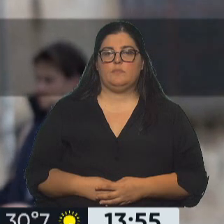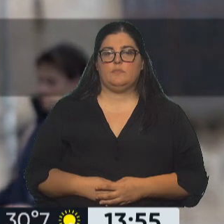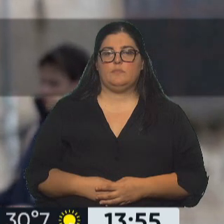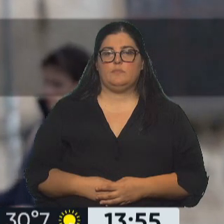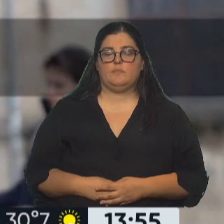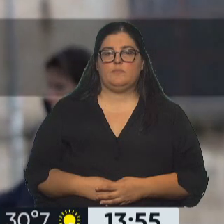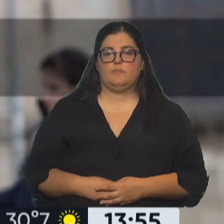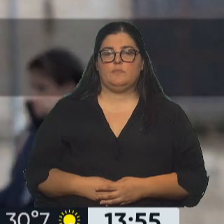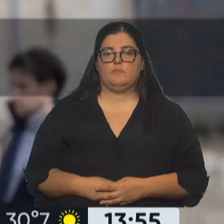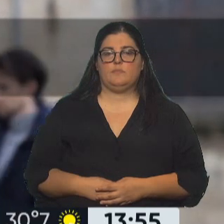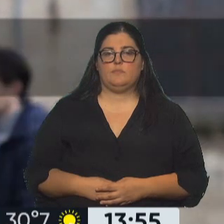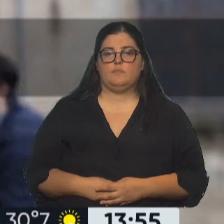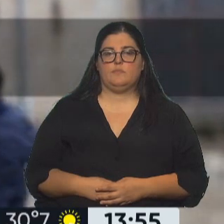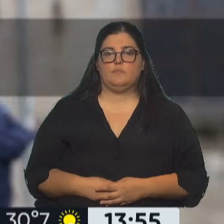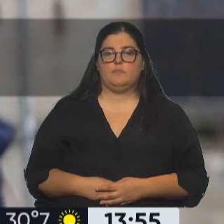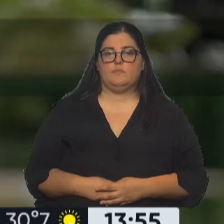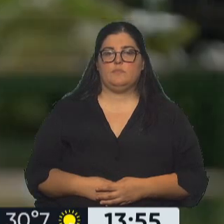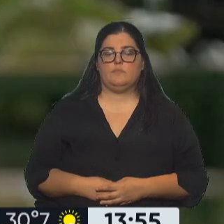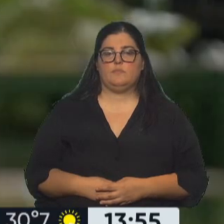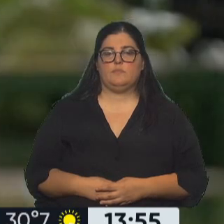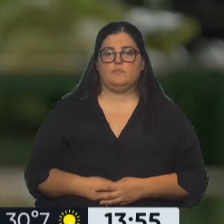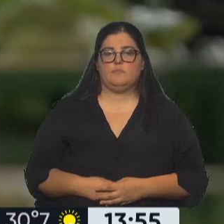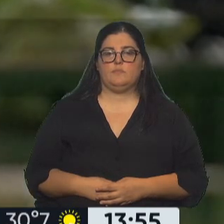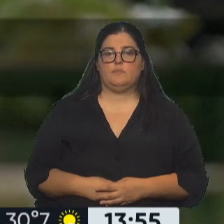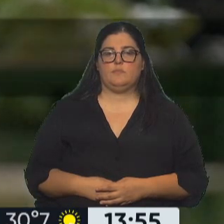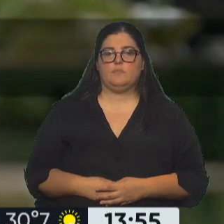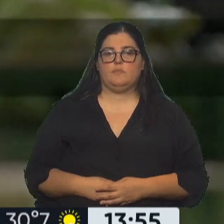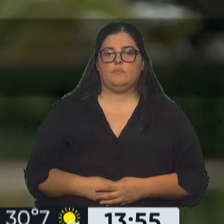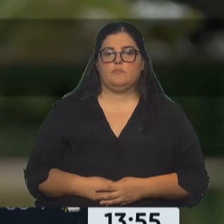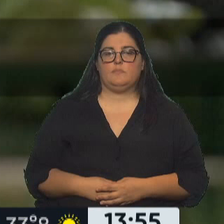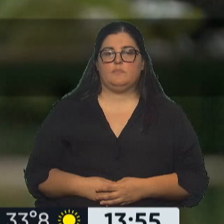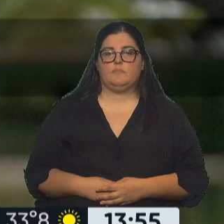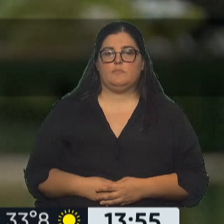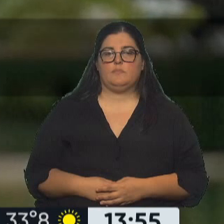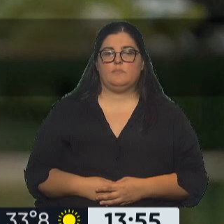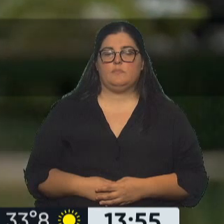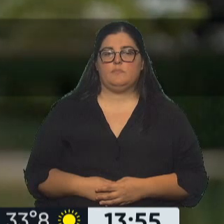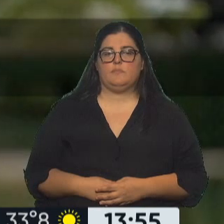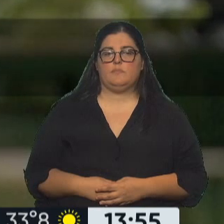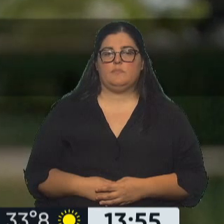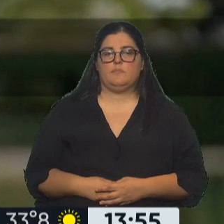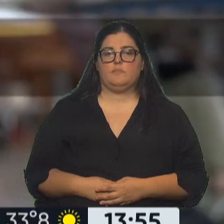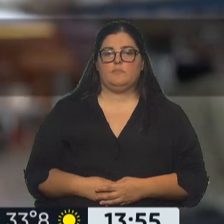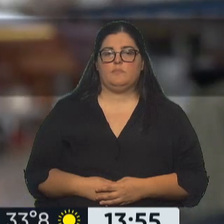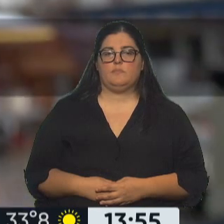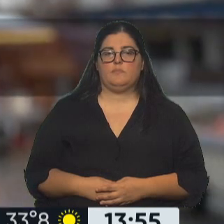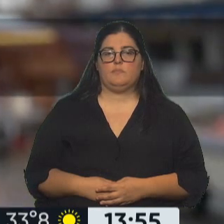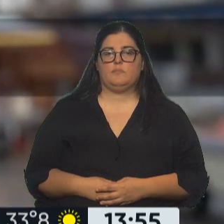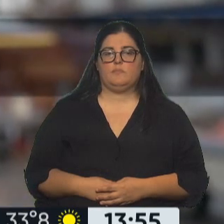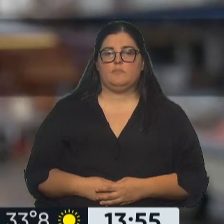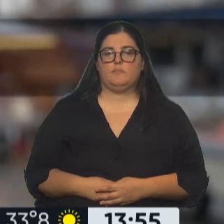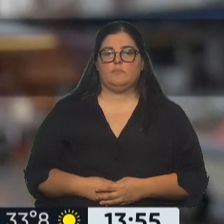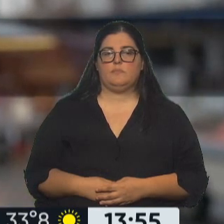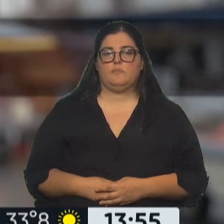€ et c'est pas sûr que je les aurai. Je pense que c'est une très mauvaise réforme qui correspond exactement à